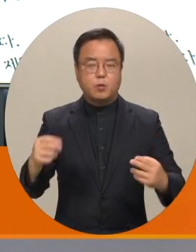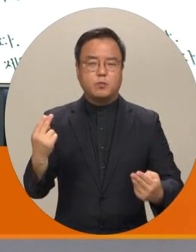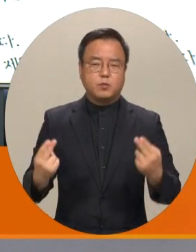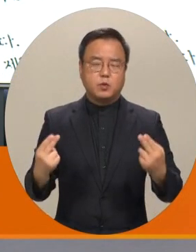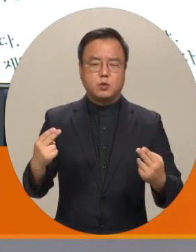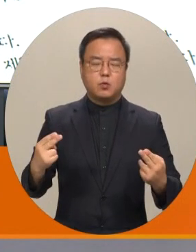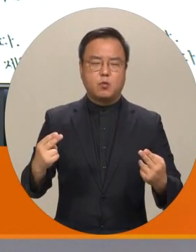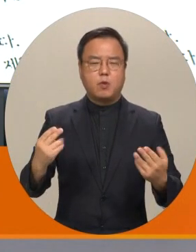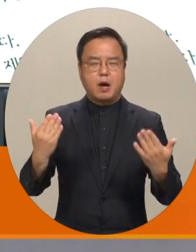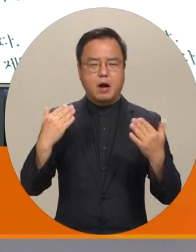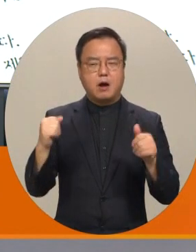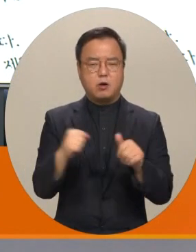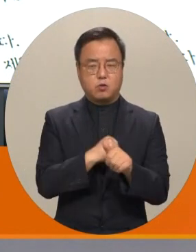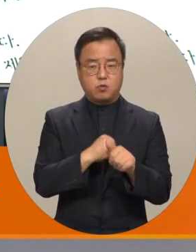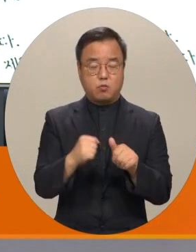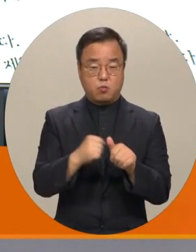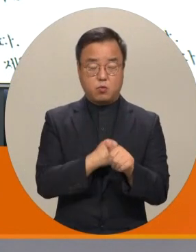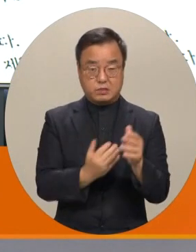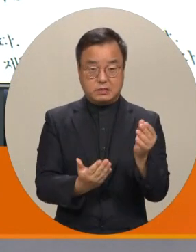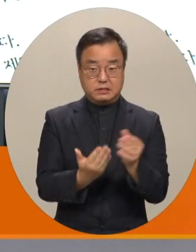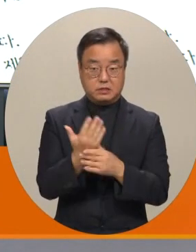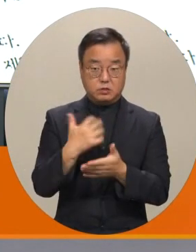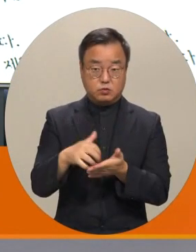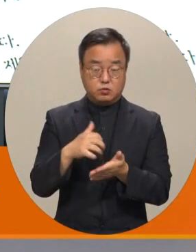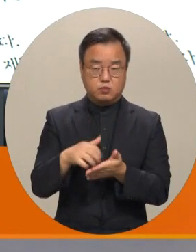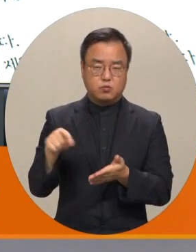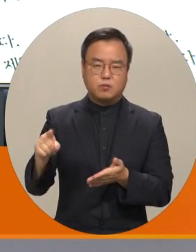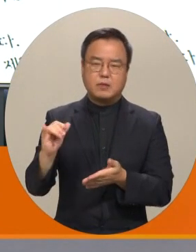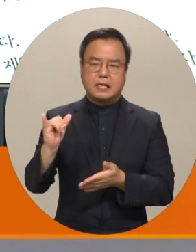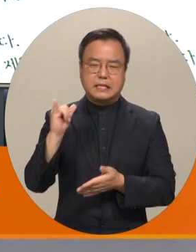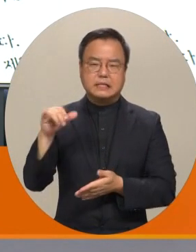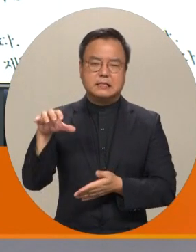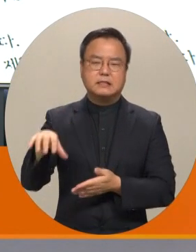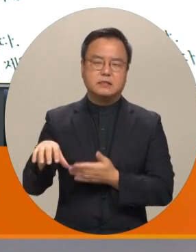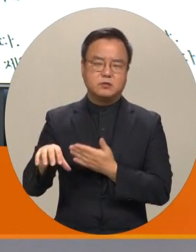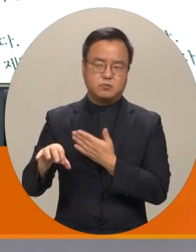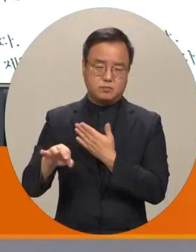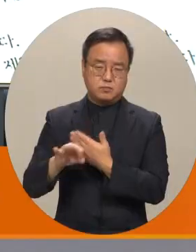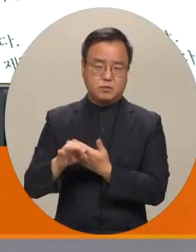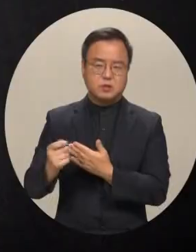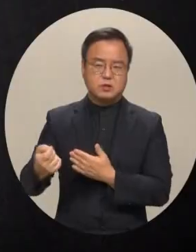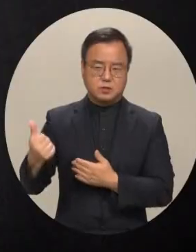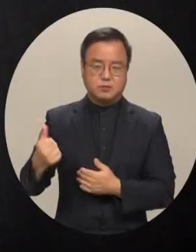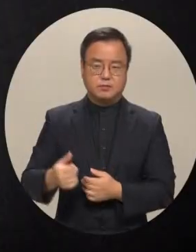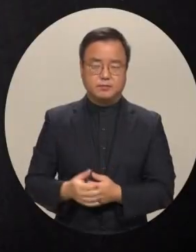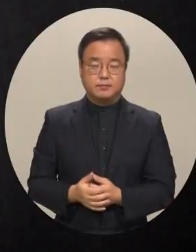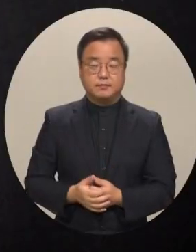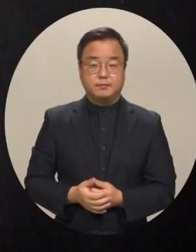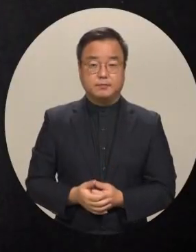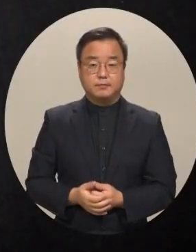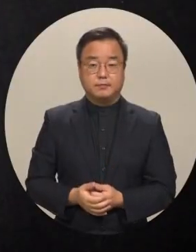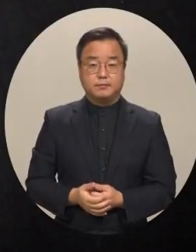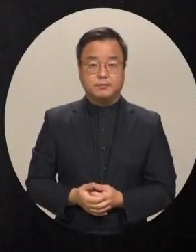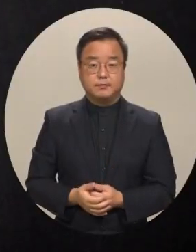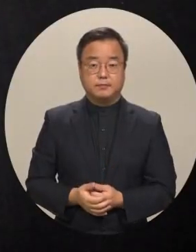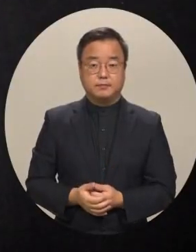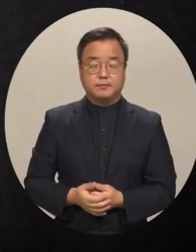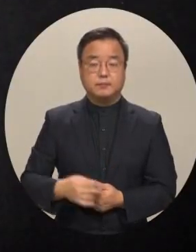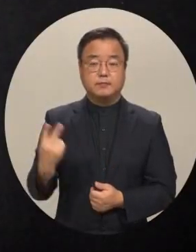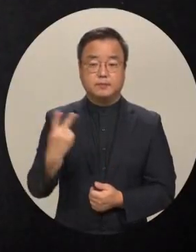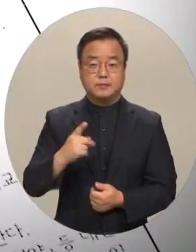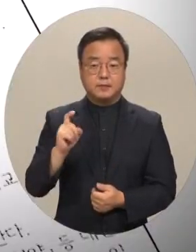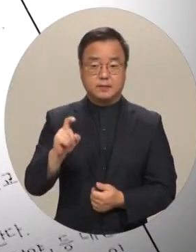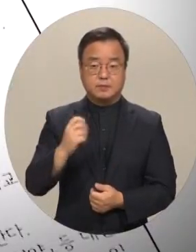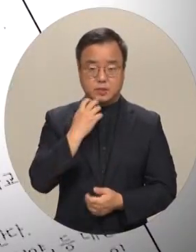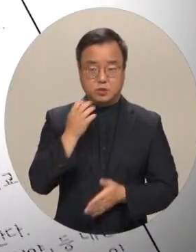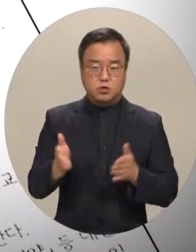건수는 적다는 조사 결과가 나왔습니다 금창호 기자입니다 지난 2010년 경기도